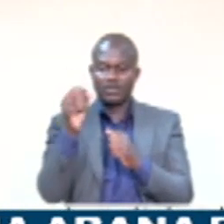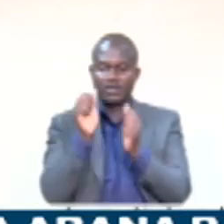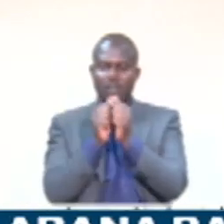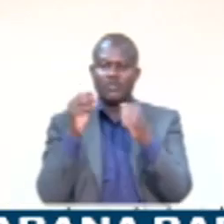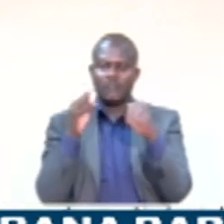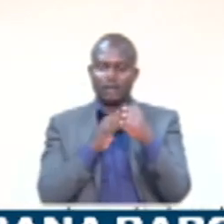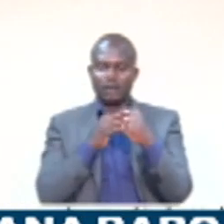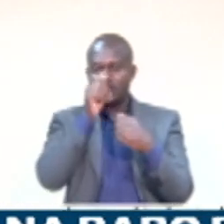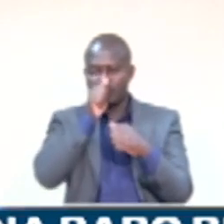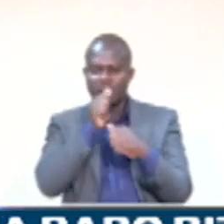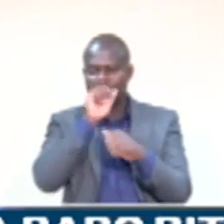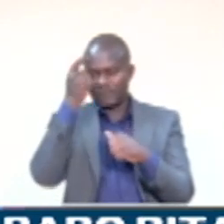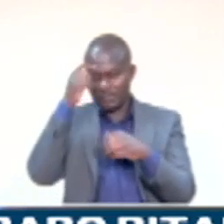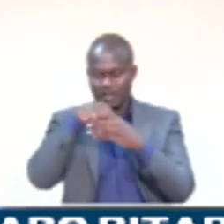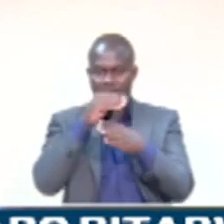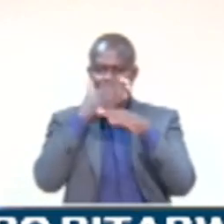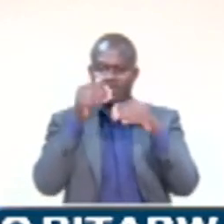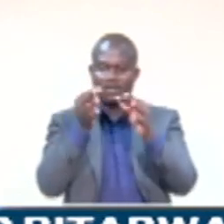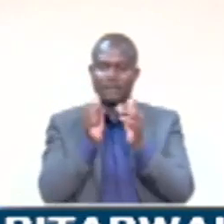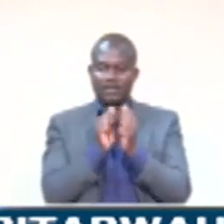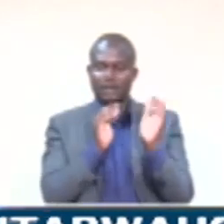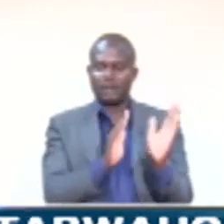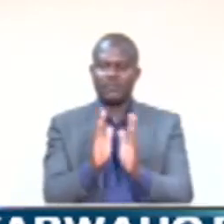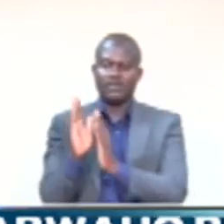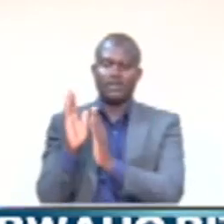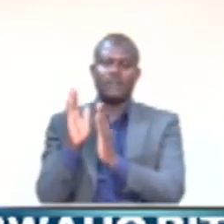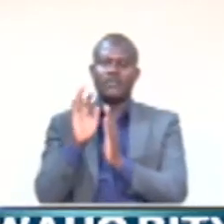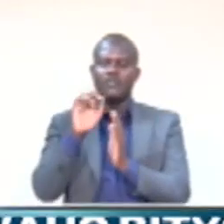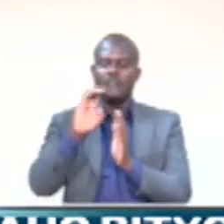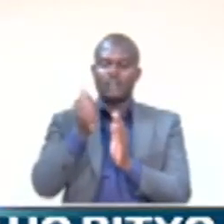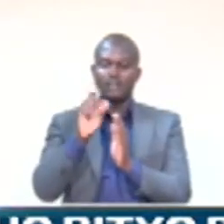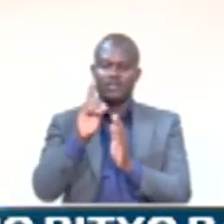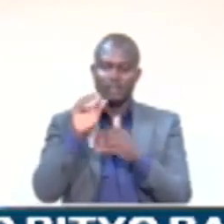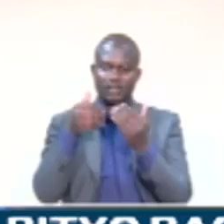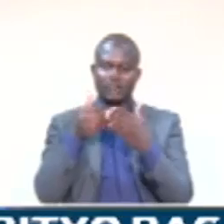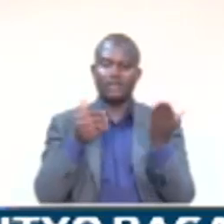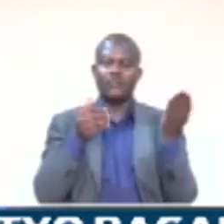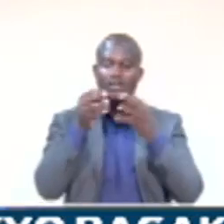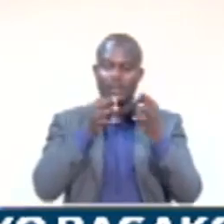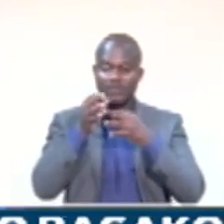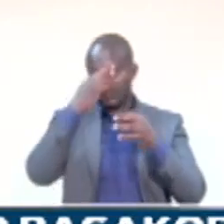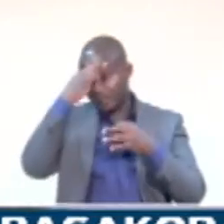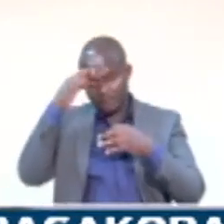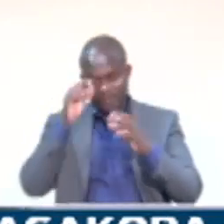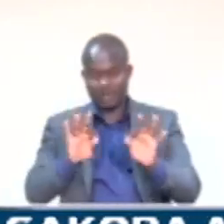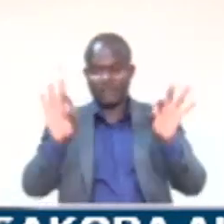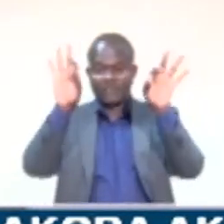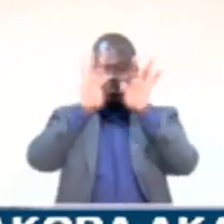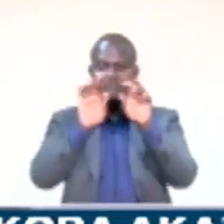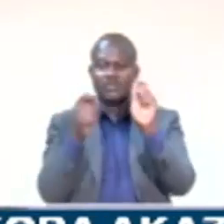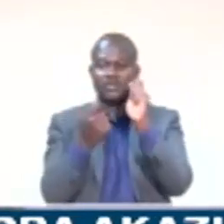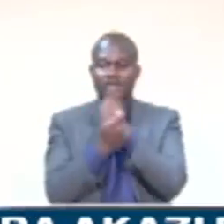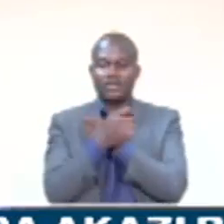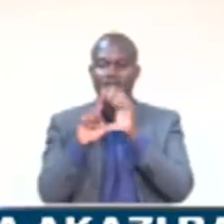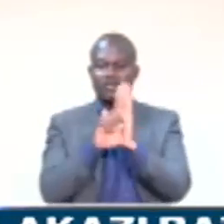13 Mata 2018, umunyamabanga wa Leta muri Minisiteri y'Imari n'Igenamigambi Richard Tusabe yagarutse ku mpamvu z'ingenzi zo guhindura